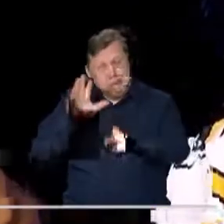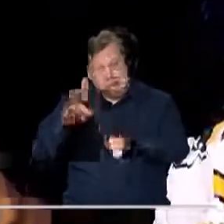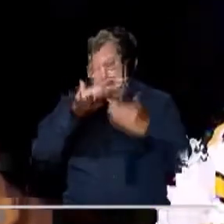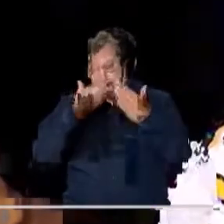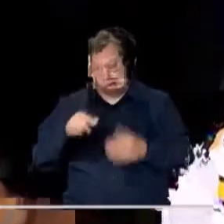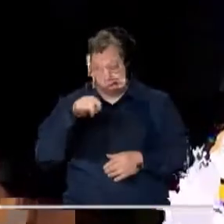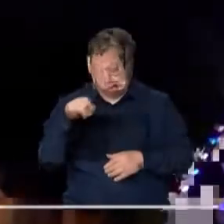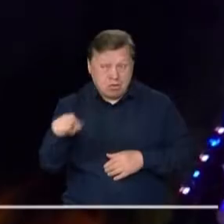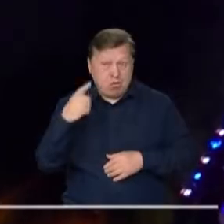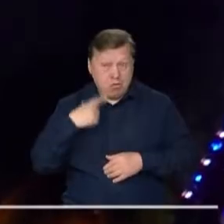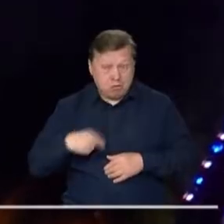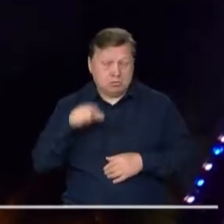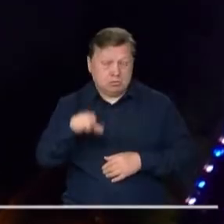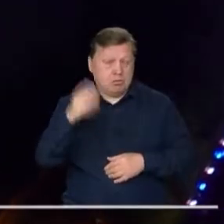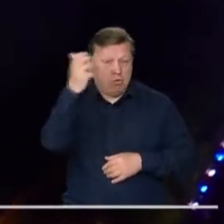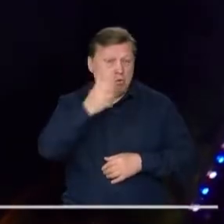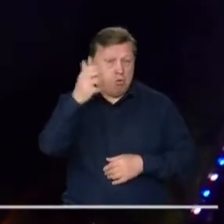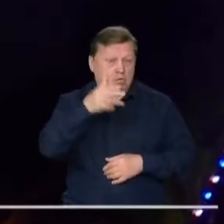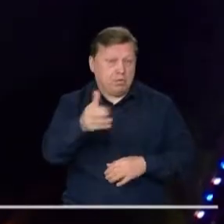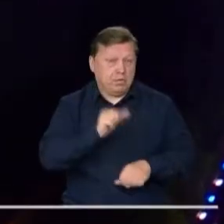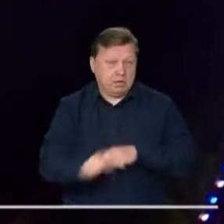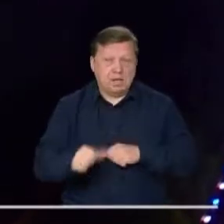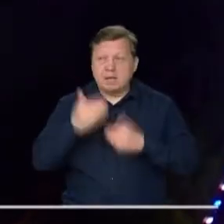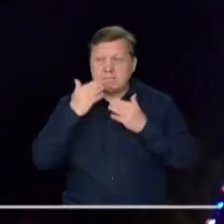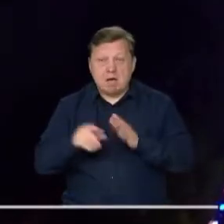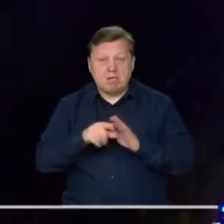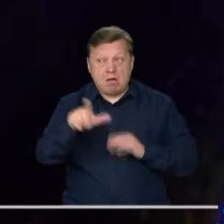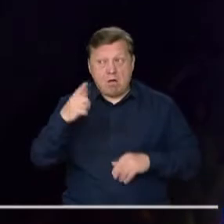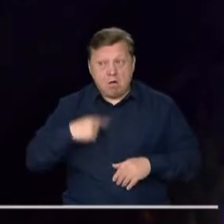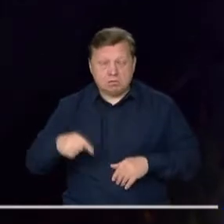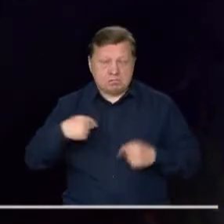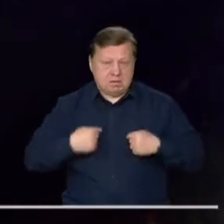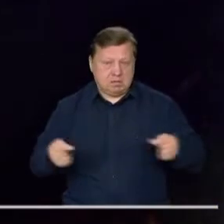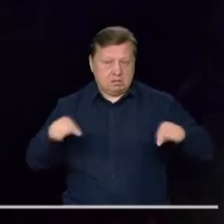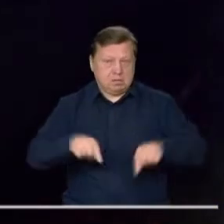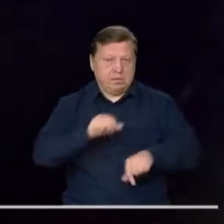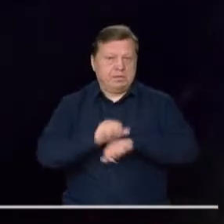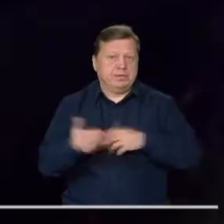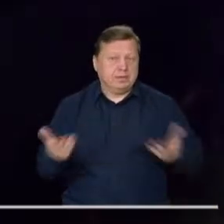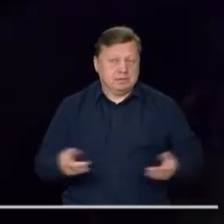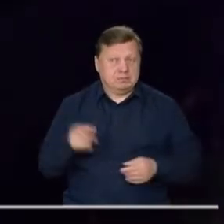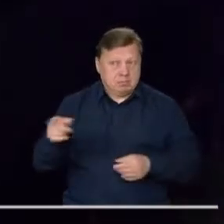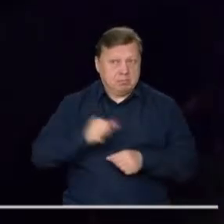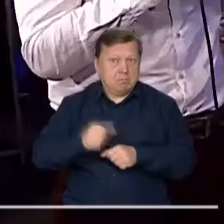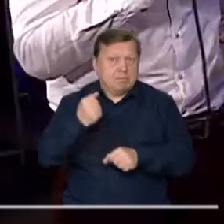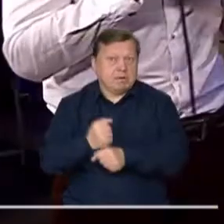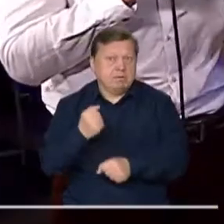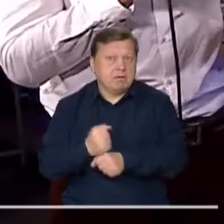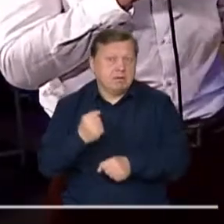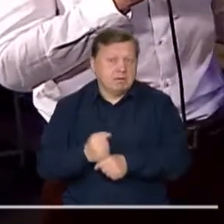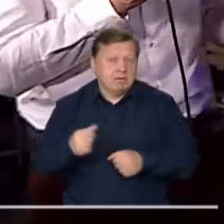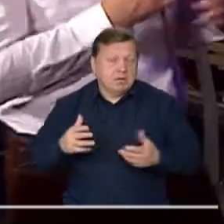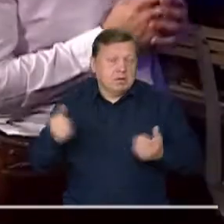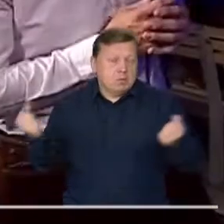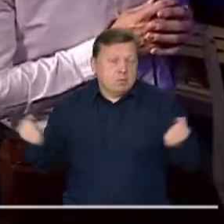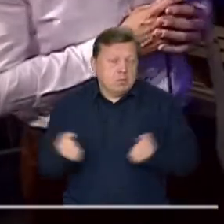oglądacie Państwo tak duże. Dzięki temu też my tutaj jesteśmy i rozmawiamy z Państwem. Wiemy, ile oni wkładają pracy w taki koncert i dlatego o tym mówimy.